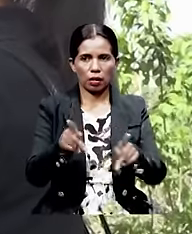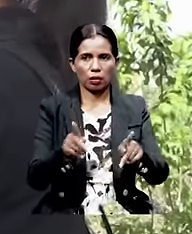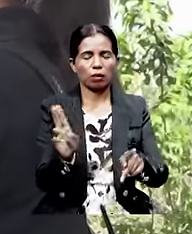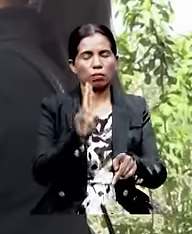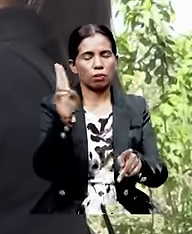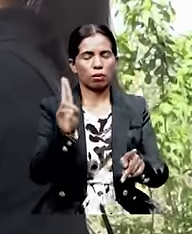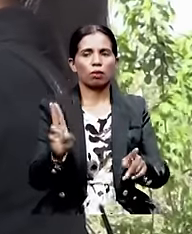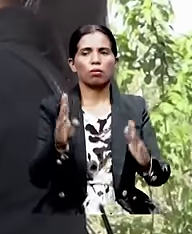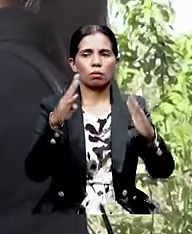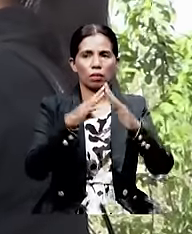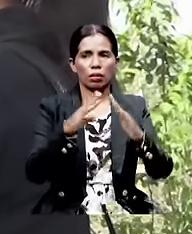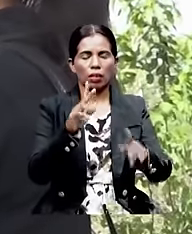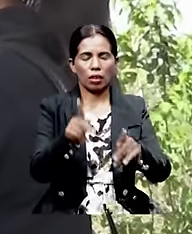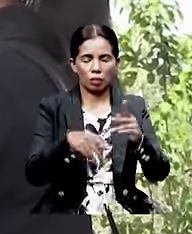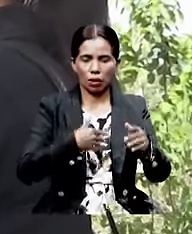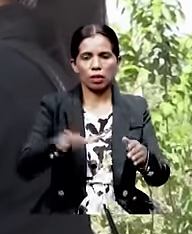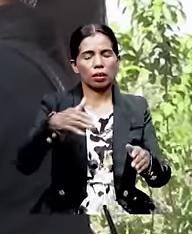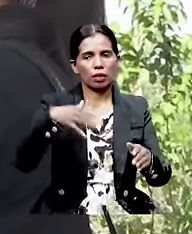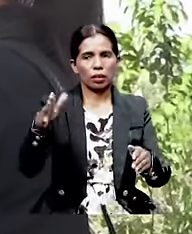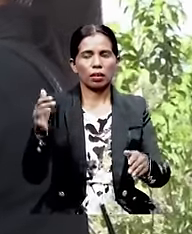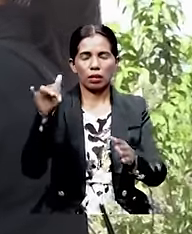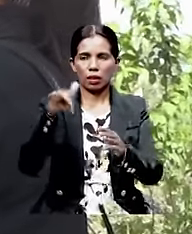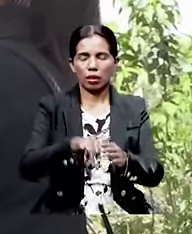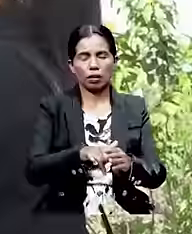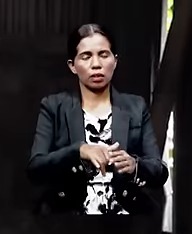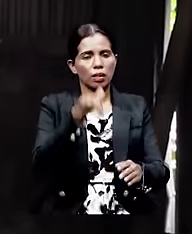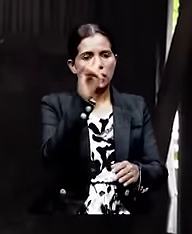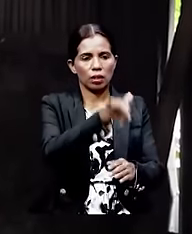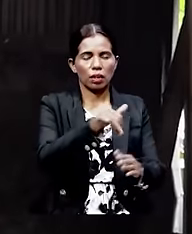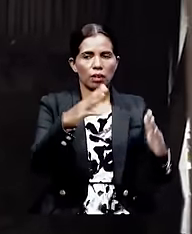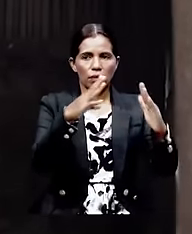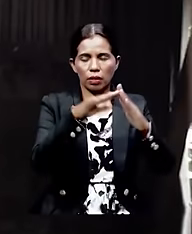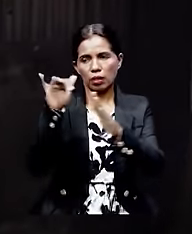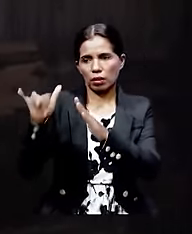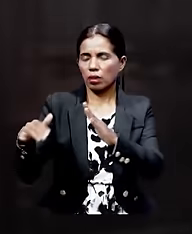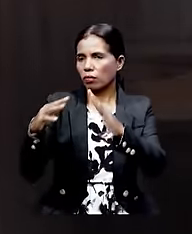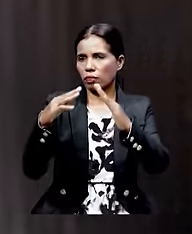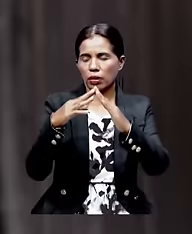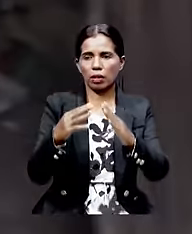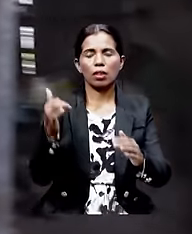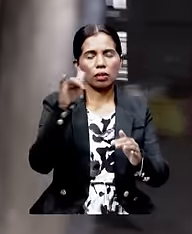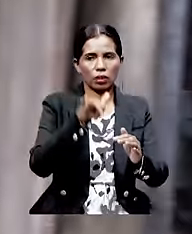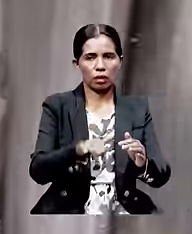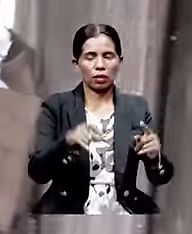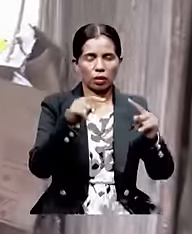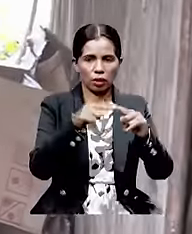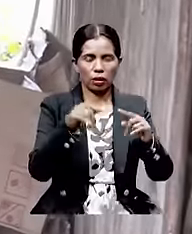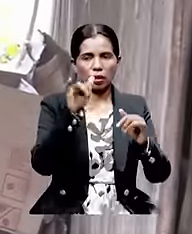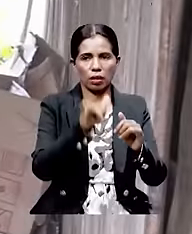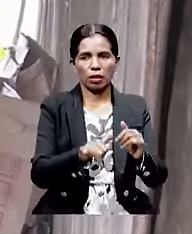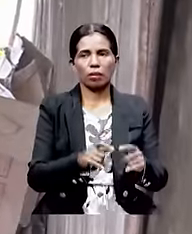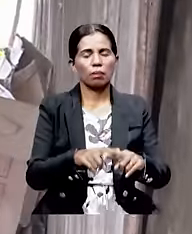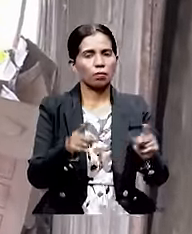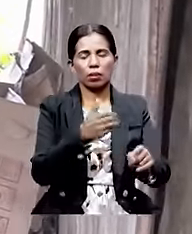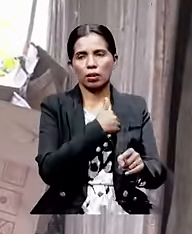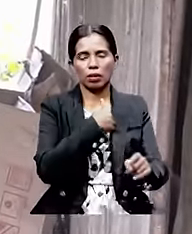uma, ema consegue duni dia sai, antau ni hela ba hela mai. Lihu si dane, to ohi loro mak ni hela hela iane, mebe sedau